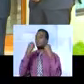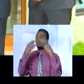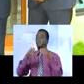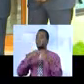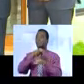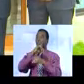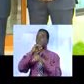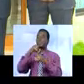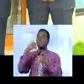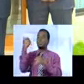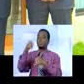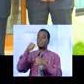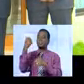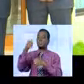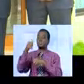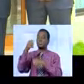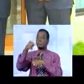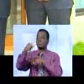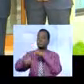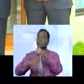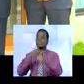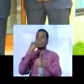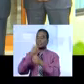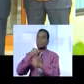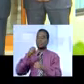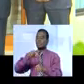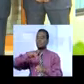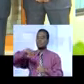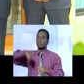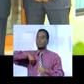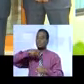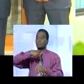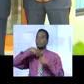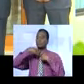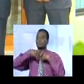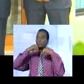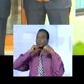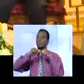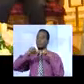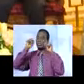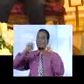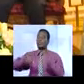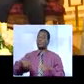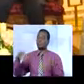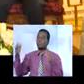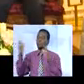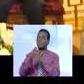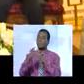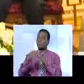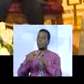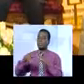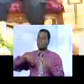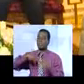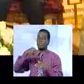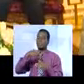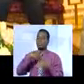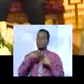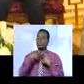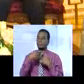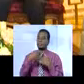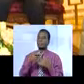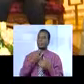pu réunir cette grande commission, mais maintenant, c'est chose faite. Nous avons